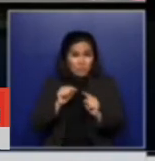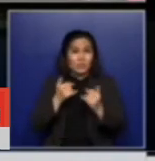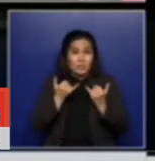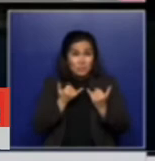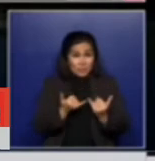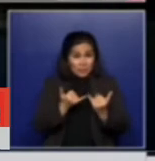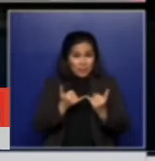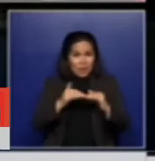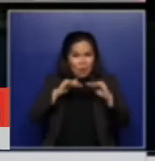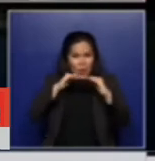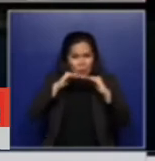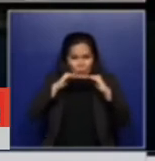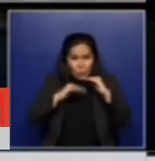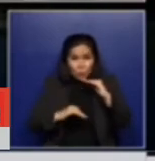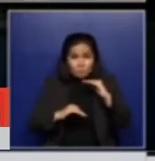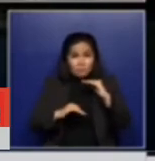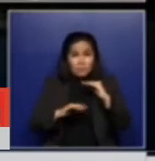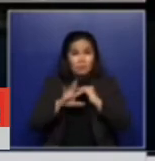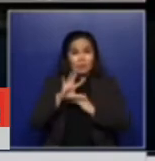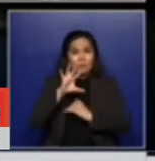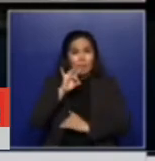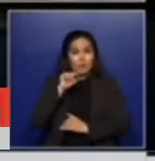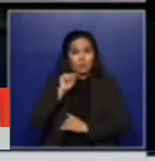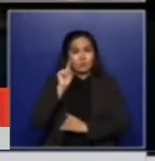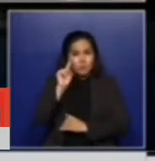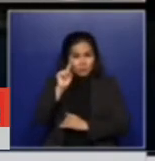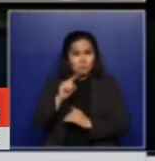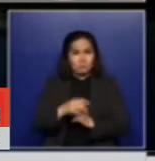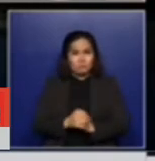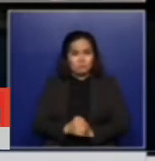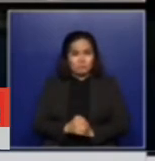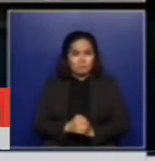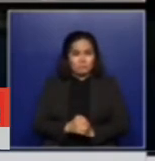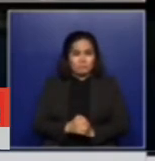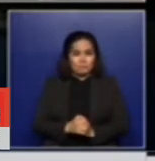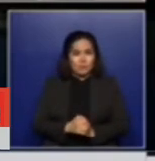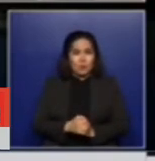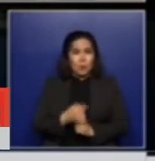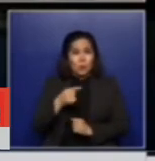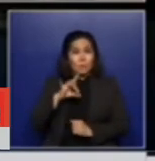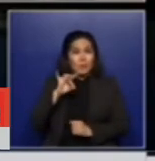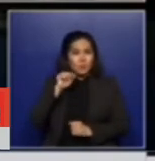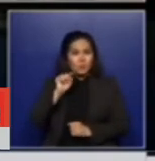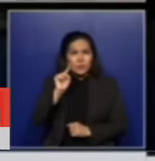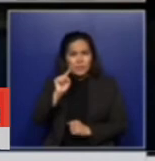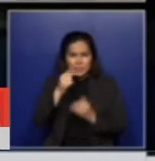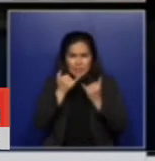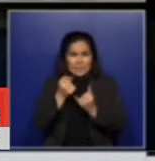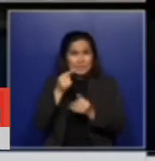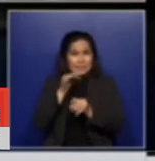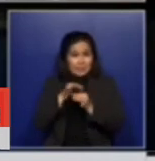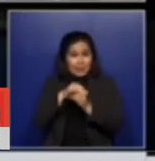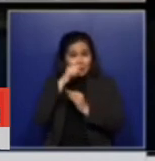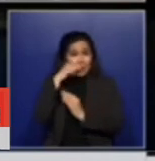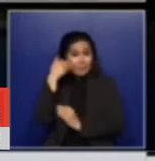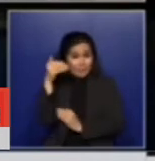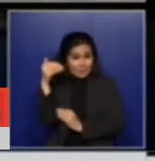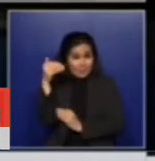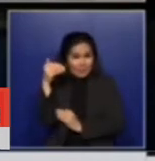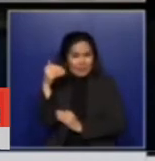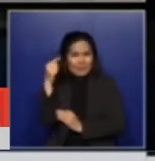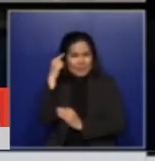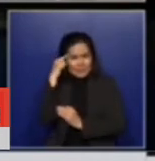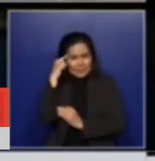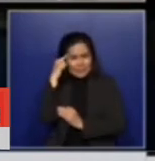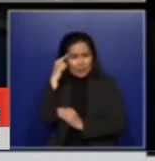รับลดลงไปอีกเป็นร้อยละ 8.1 เพราะฉะนั้นตามคาดการณ์ของธนาคารแห่งประเทศไทยคาดว่